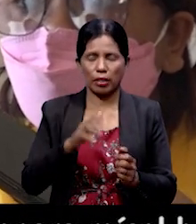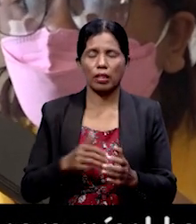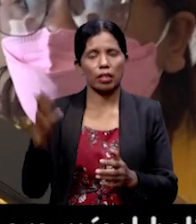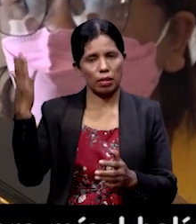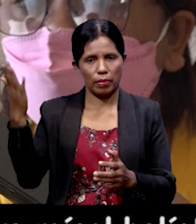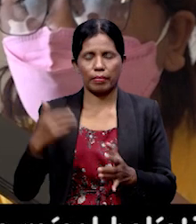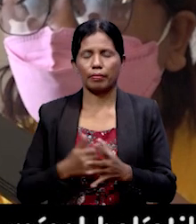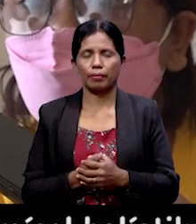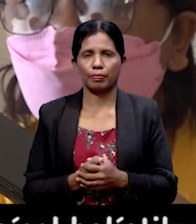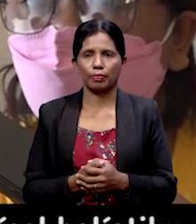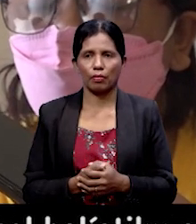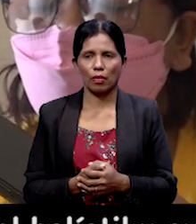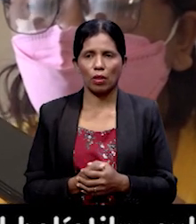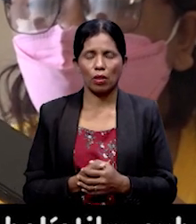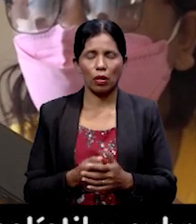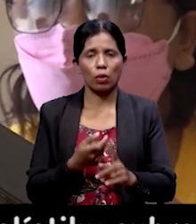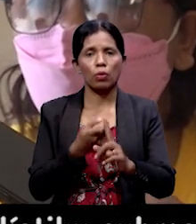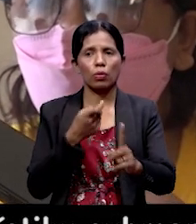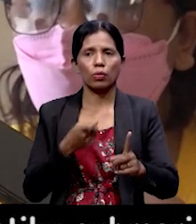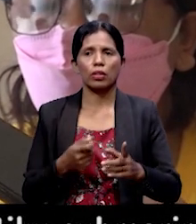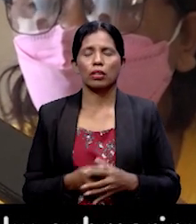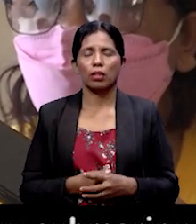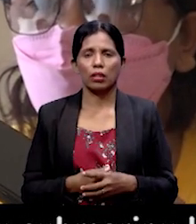nemane ane kompostu husi